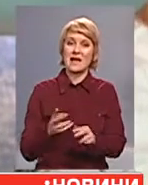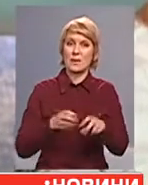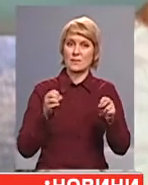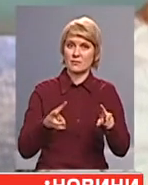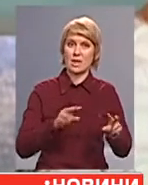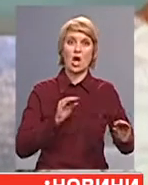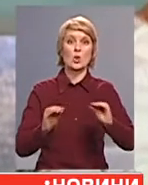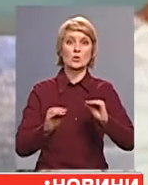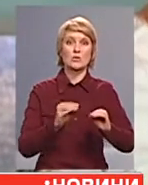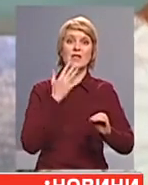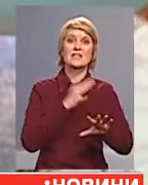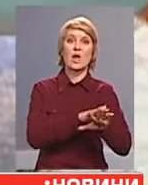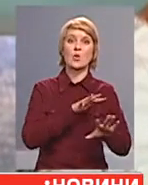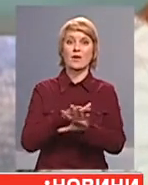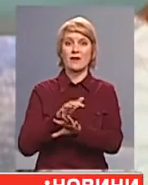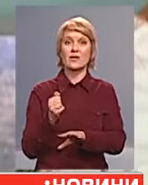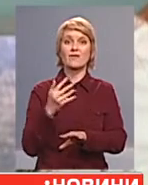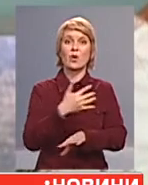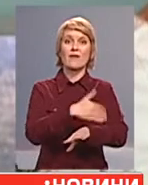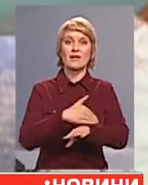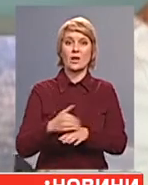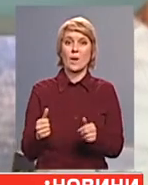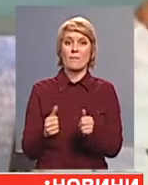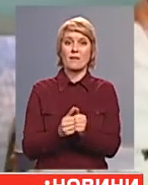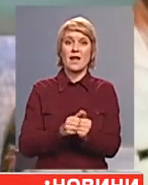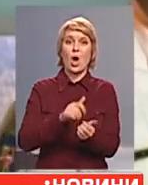підрозділи Національної гвардії у кількох кварталах поблизу осередку заворушень.